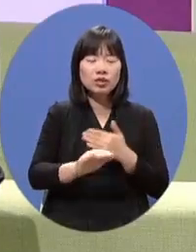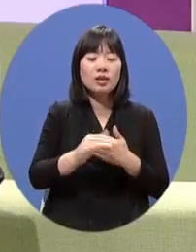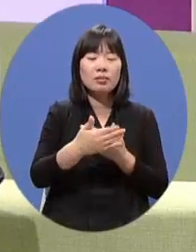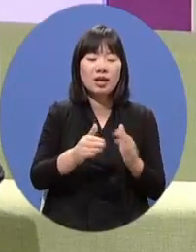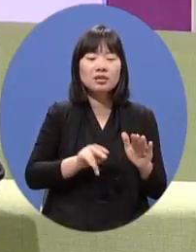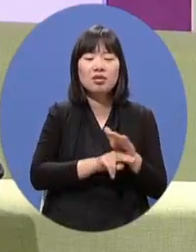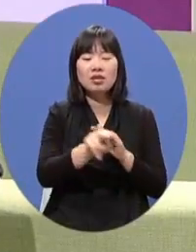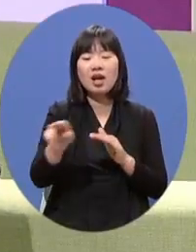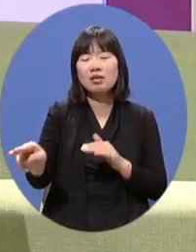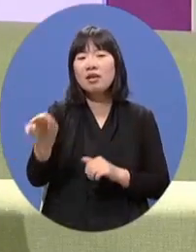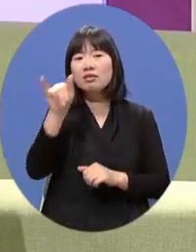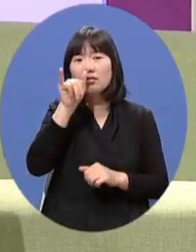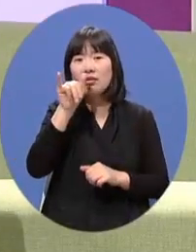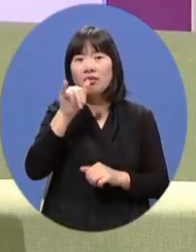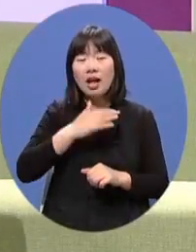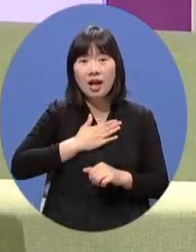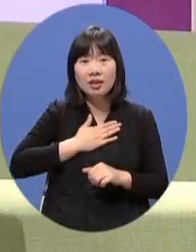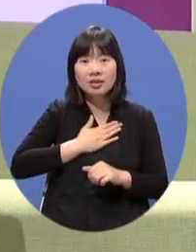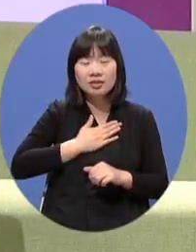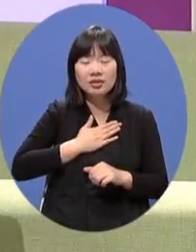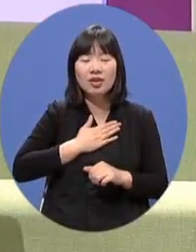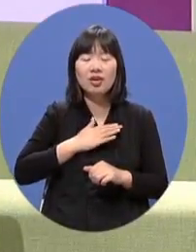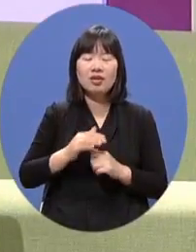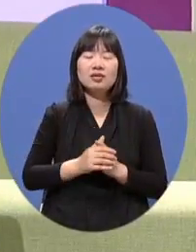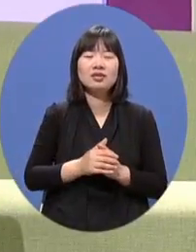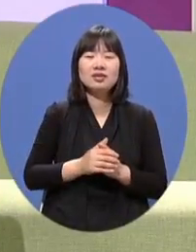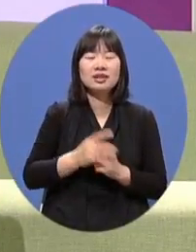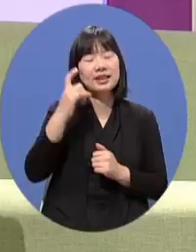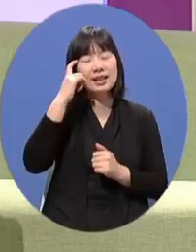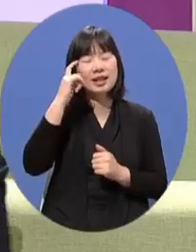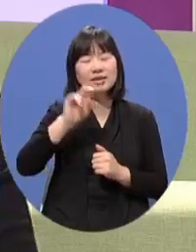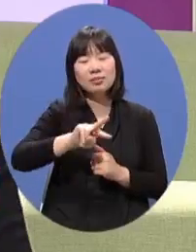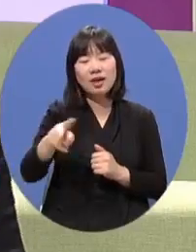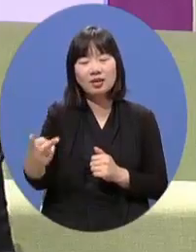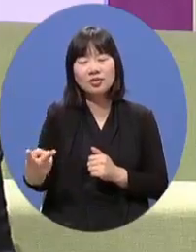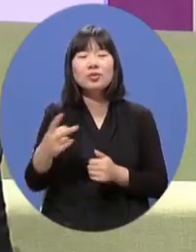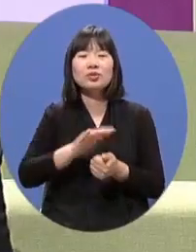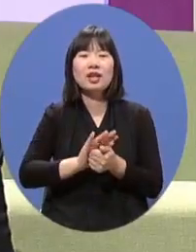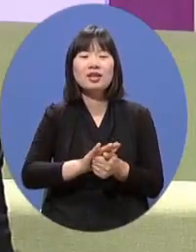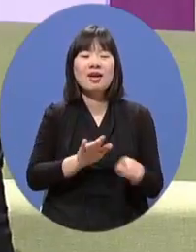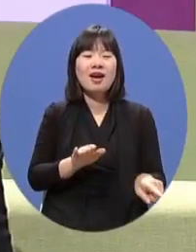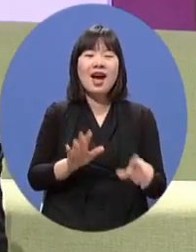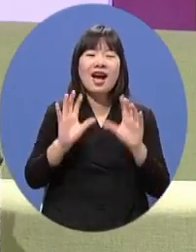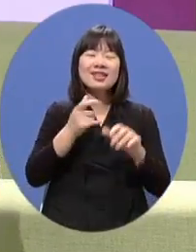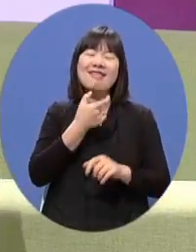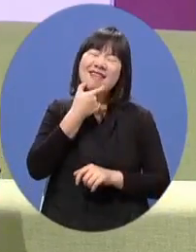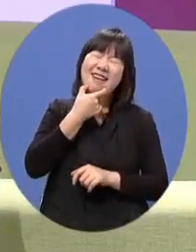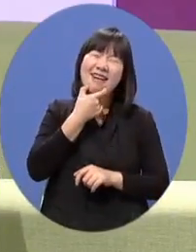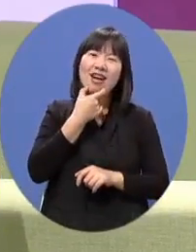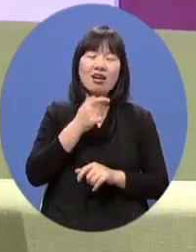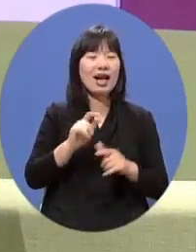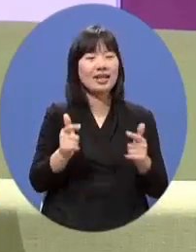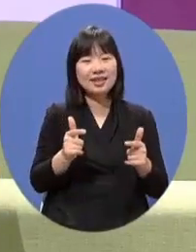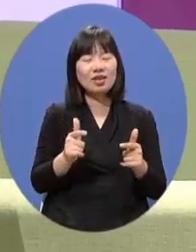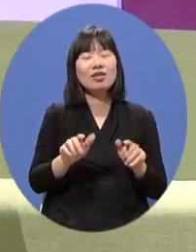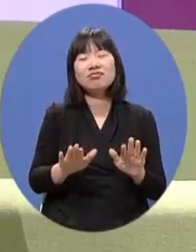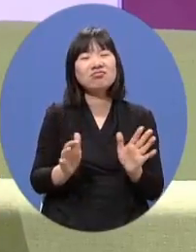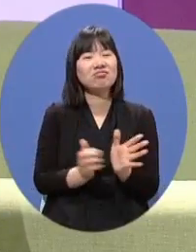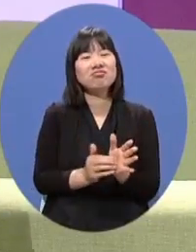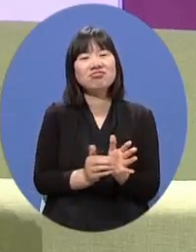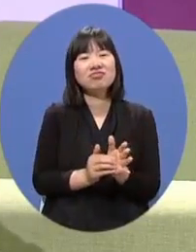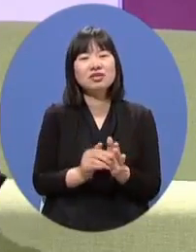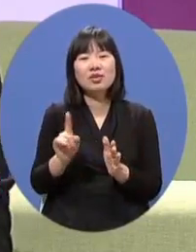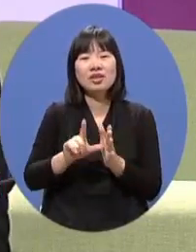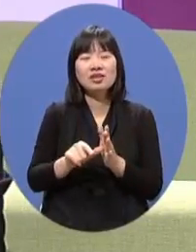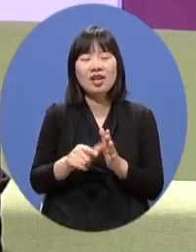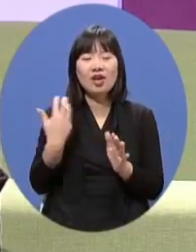나갈 거야. 이렇게 해서 주의 예고. 환기를 좀 시킵니다. 예, 그러면 아이들 싫어요. 뭐 그래도 아니야 나가야 돼 하고 어떨